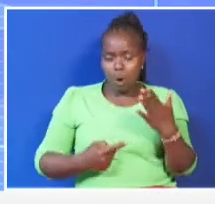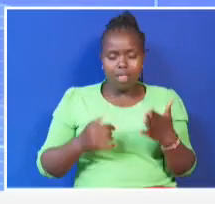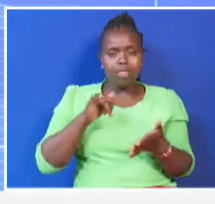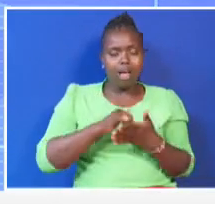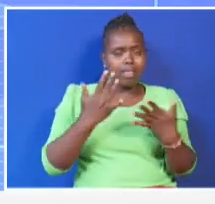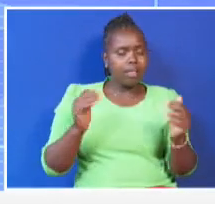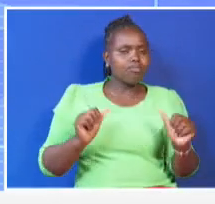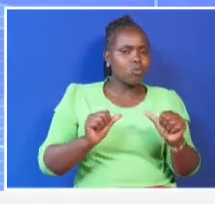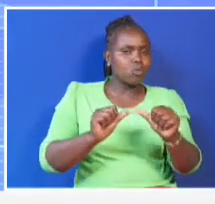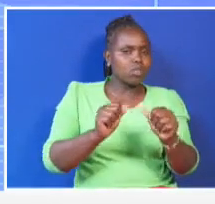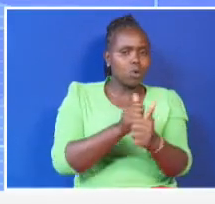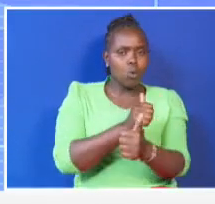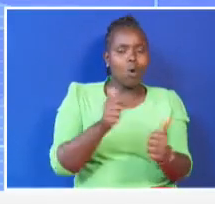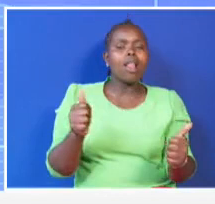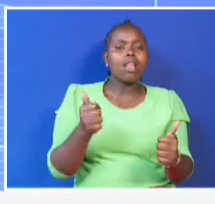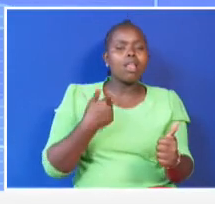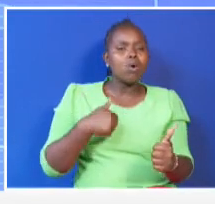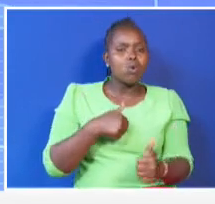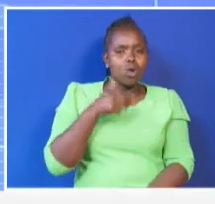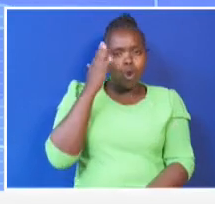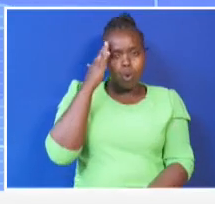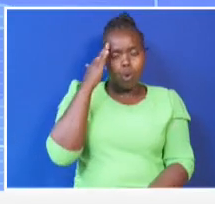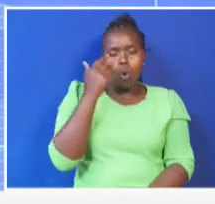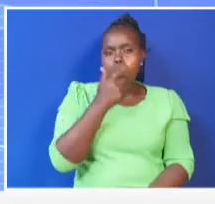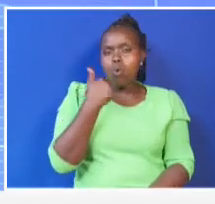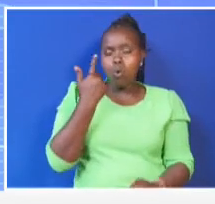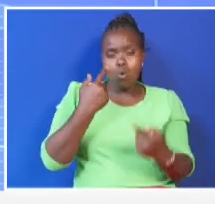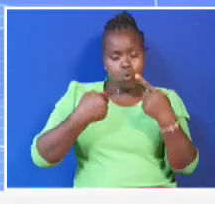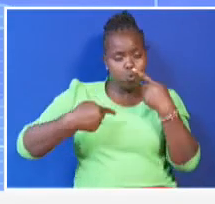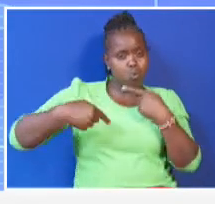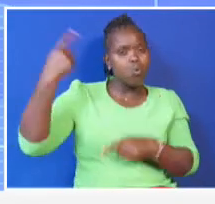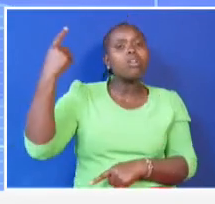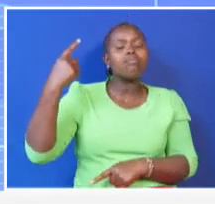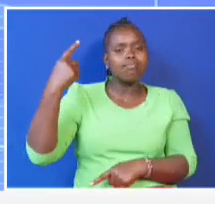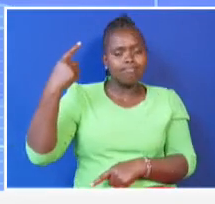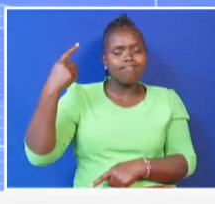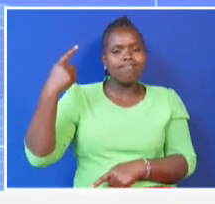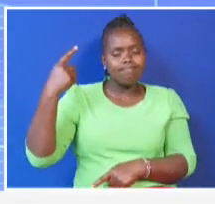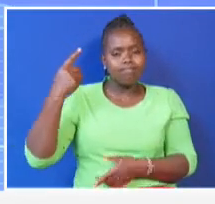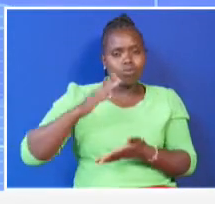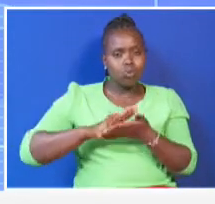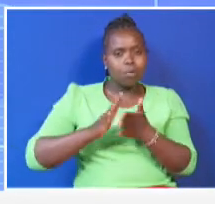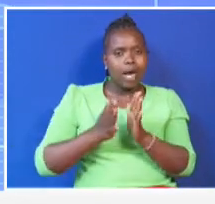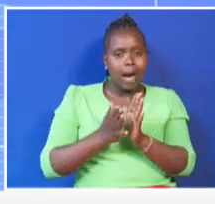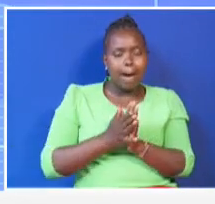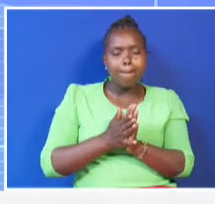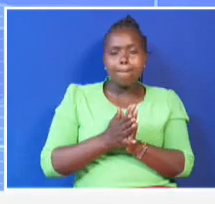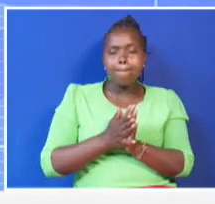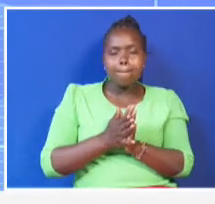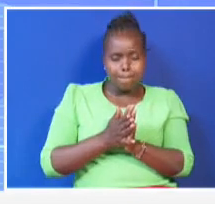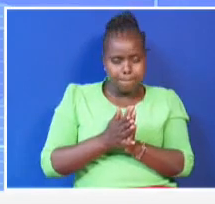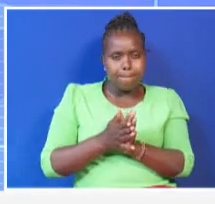huo ulikamilika na mtazamaji tukona jua ni nani aliyefaulu basi kupata nafasi ya kukipeperusha